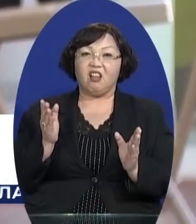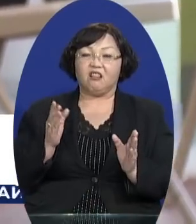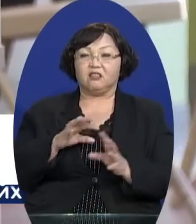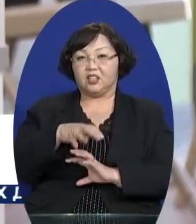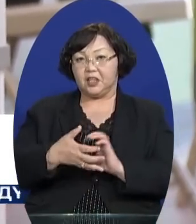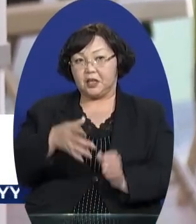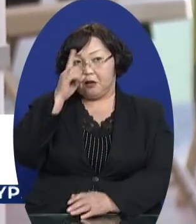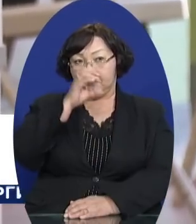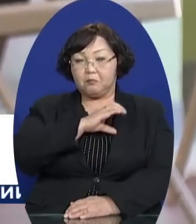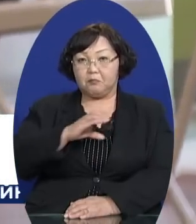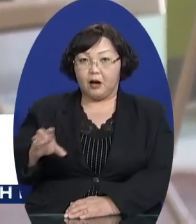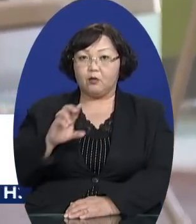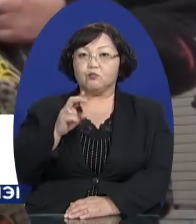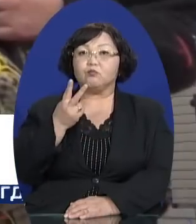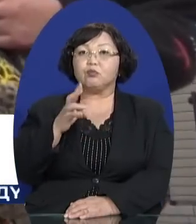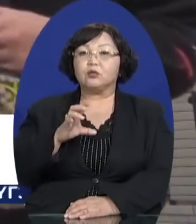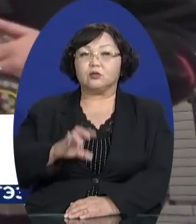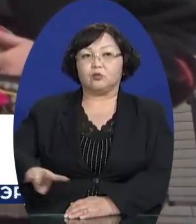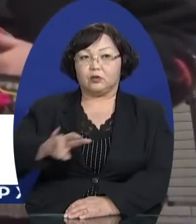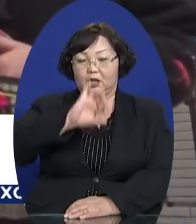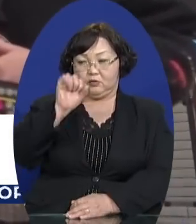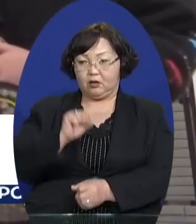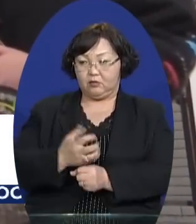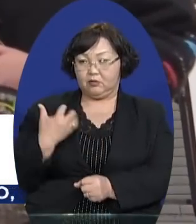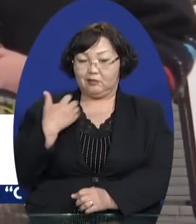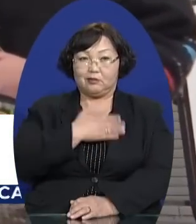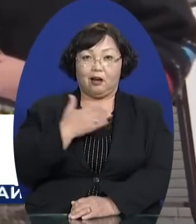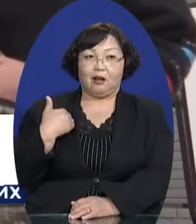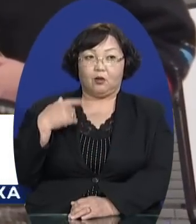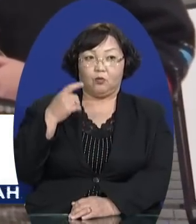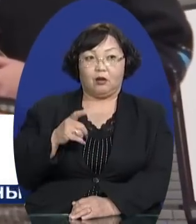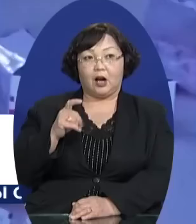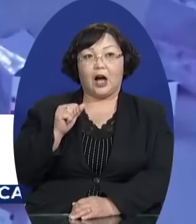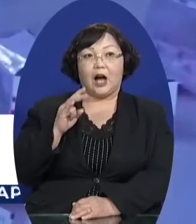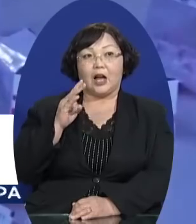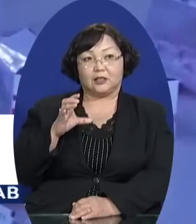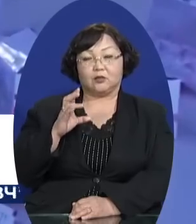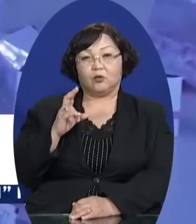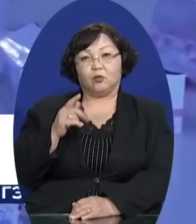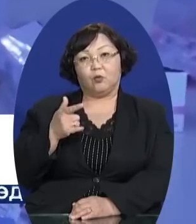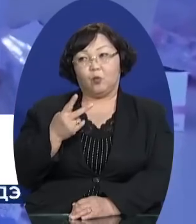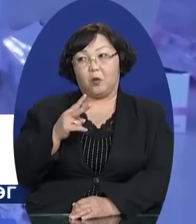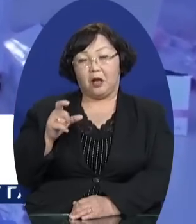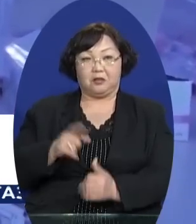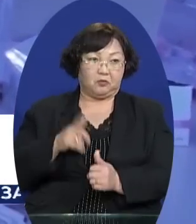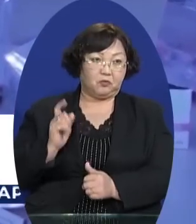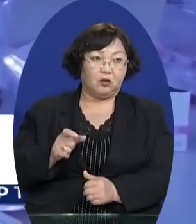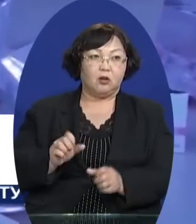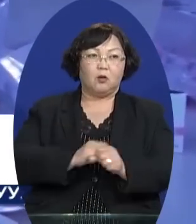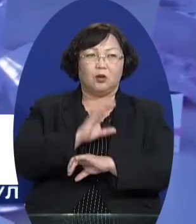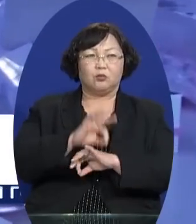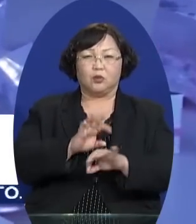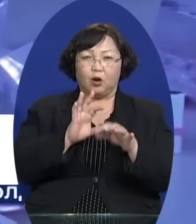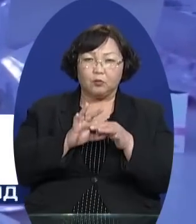эрүүл мэндийн байгууллагын бүсийн захирал Ханс Клуге үжиг ковид гэжин сэдв мэдлэг мэдээлэл дутуу дулмигтай холбоотой